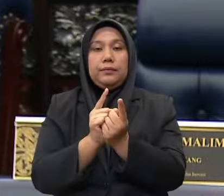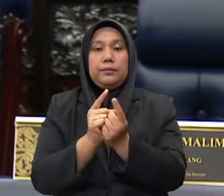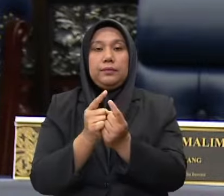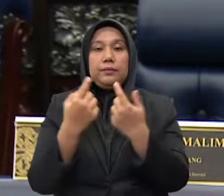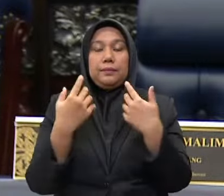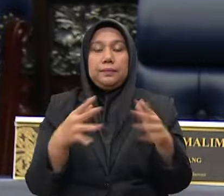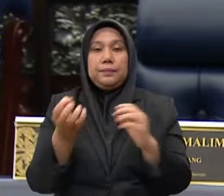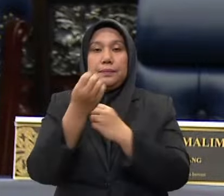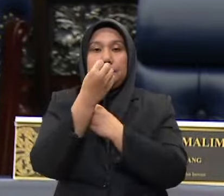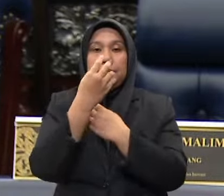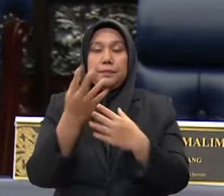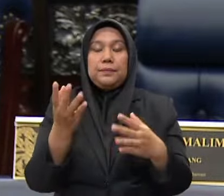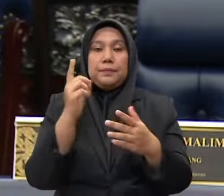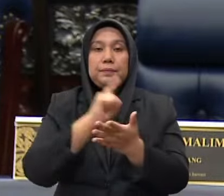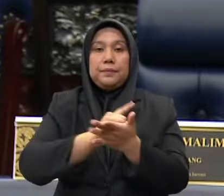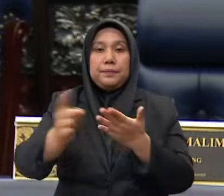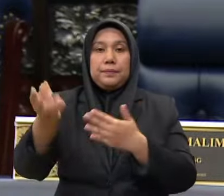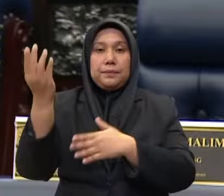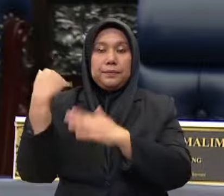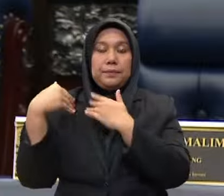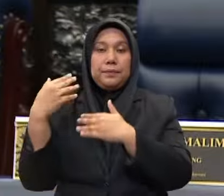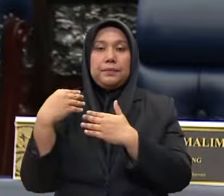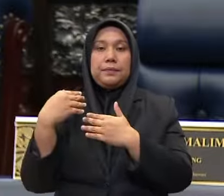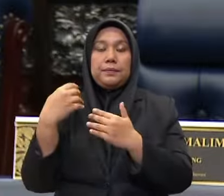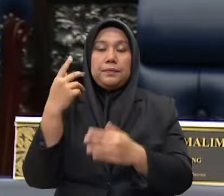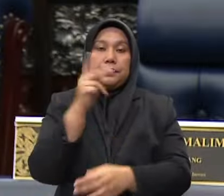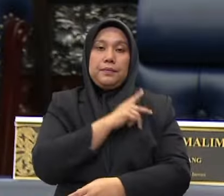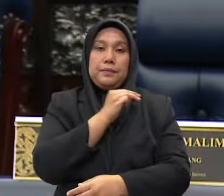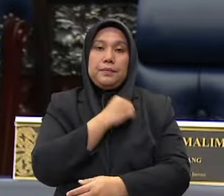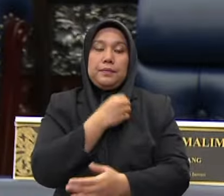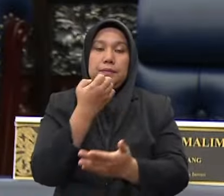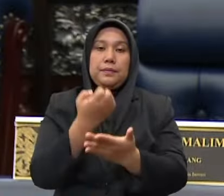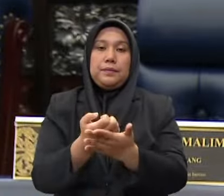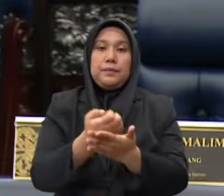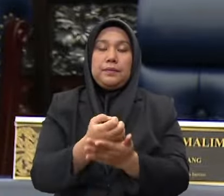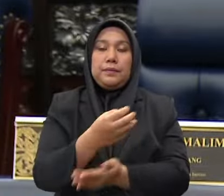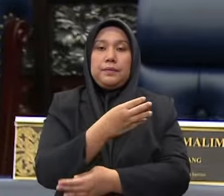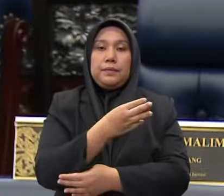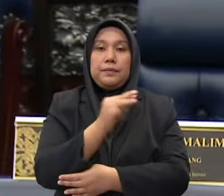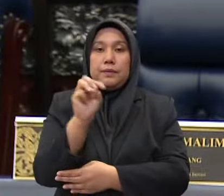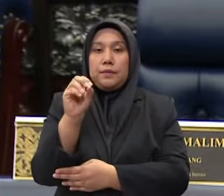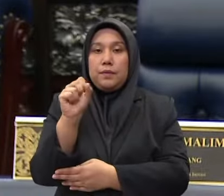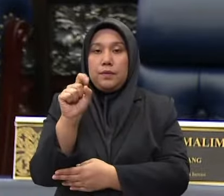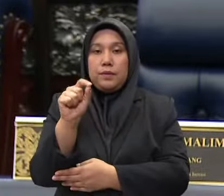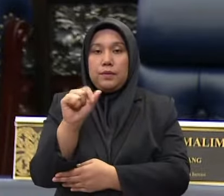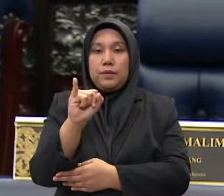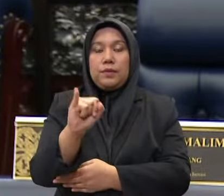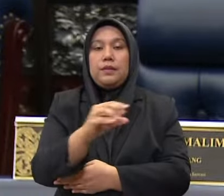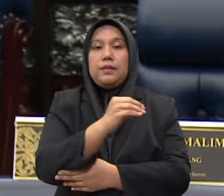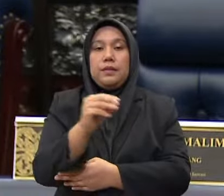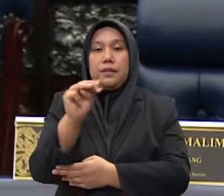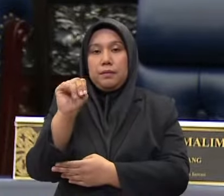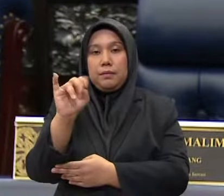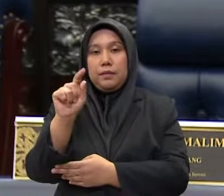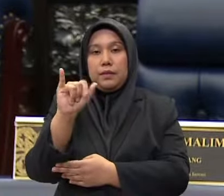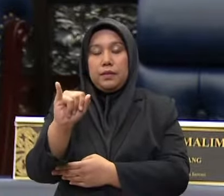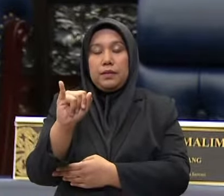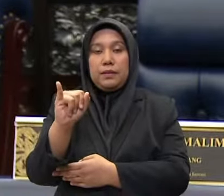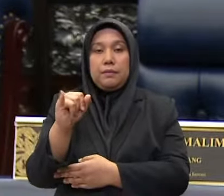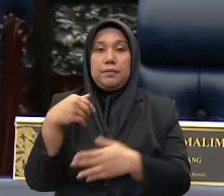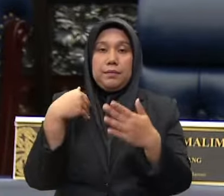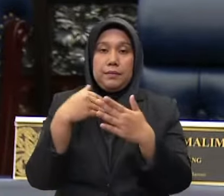maklumkan Minggu lepas dengan Kementerian ekonomi mosti dan juga Miti untuk kita ada satu pendekatan